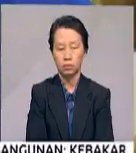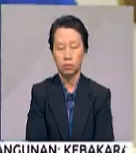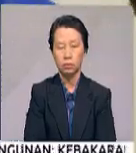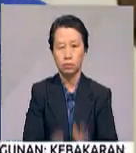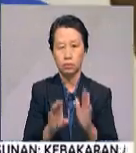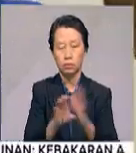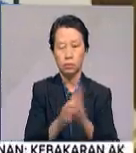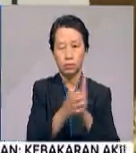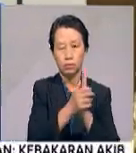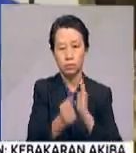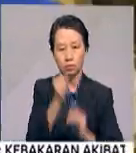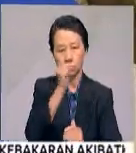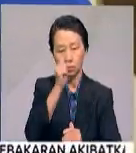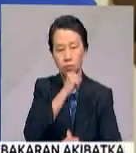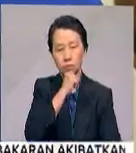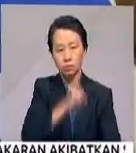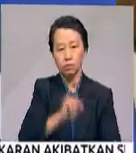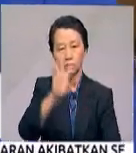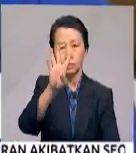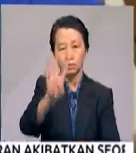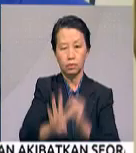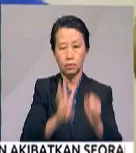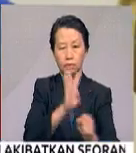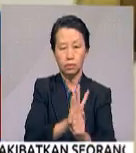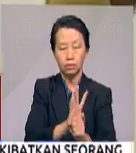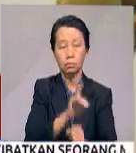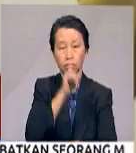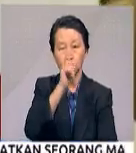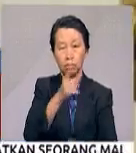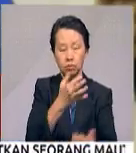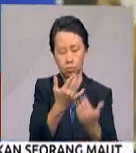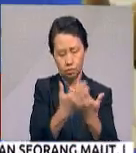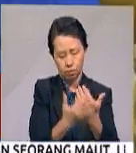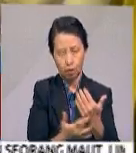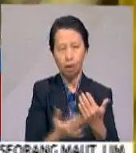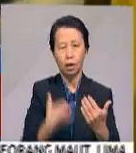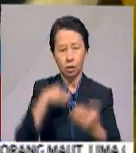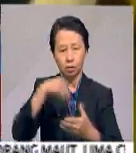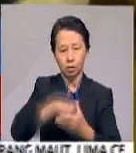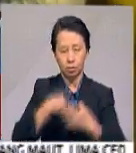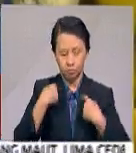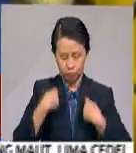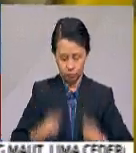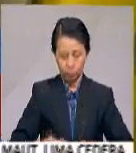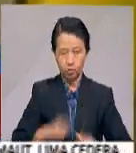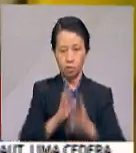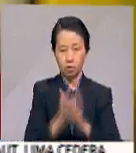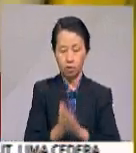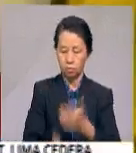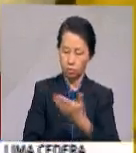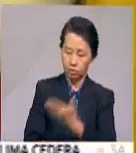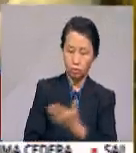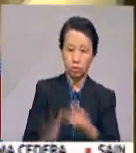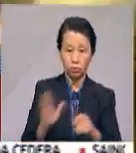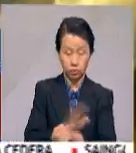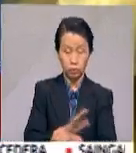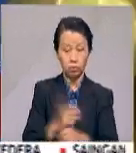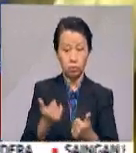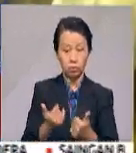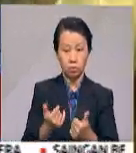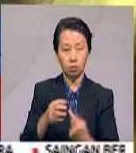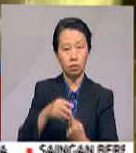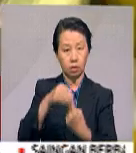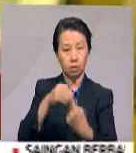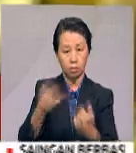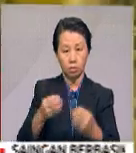Mempamerkan bakat nyanyian seawal usia 4 tahun, ternyata darah seni yang mengalir dalam tubuhnya menjadikan dia cukup istimewa dan